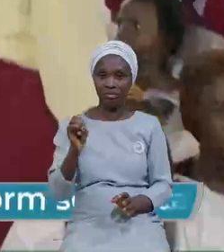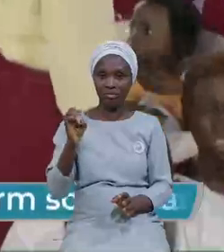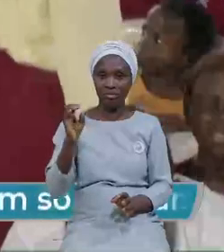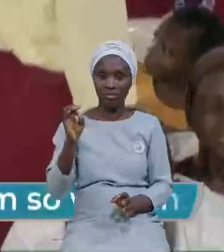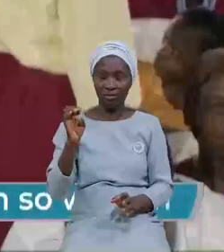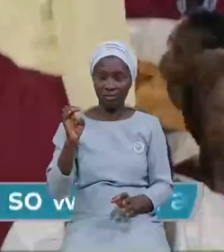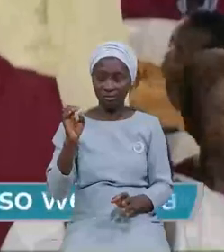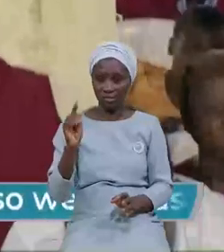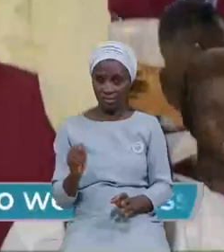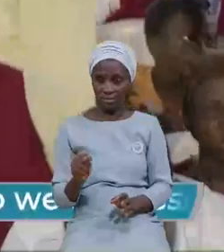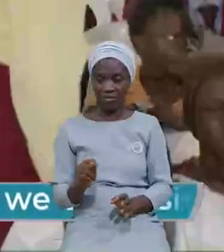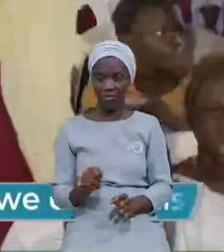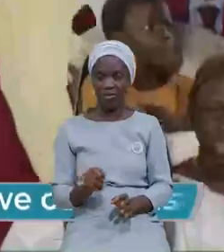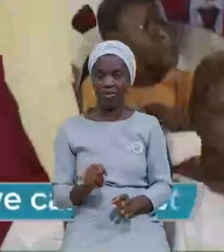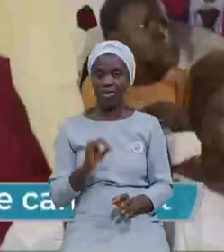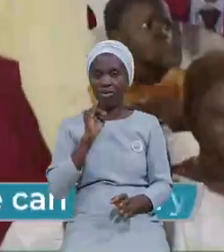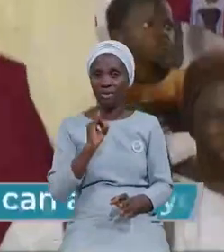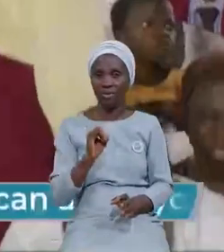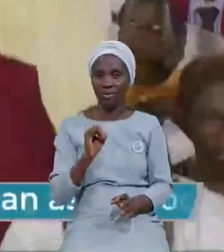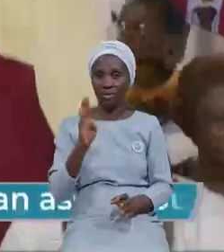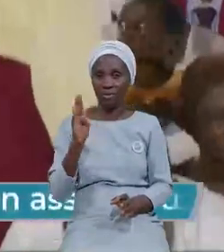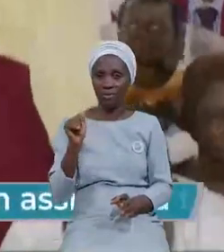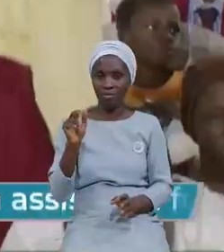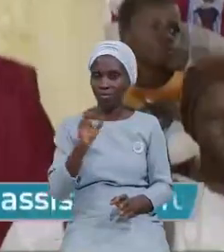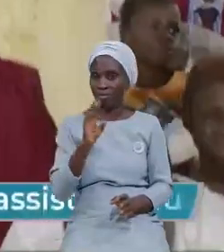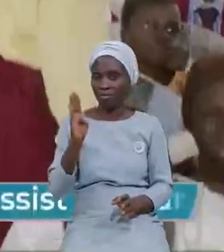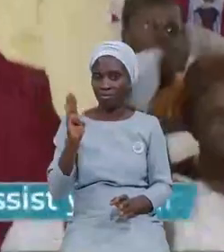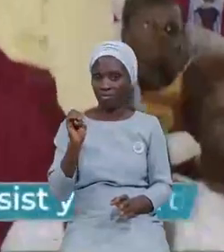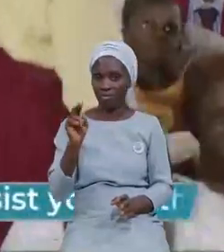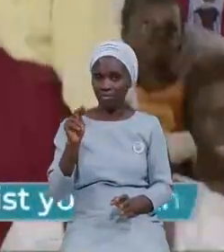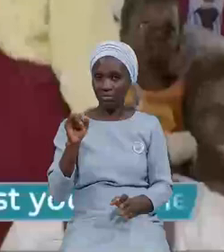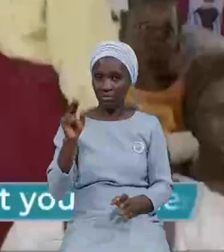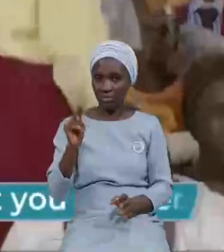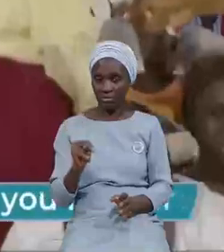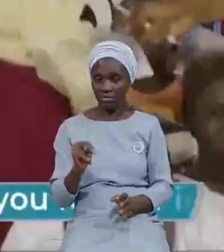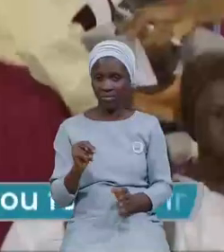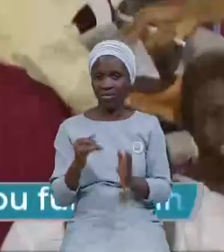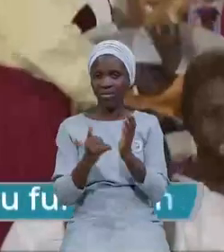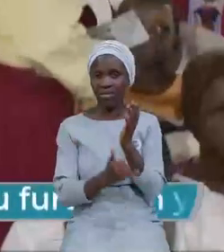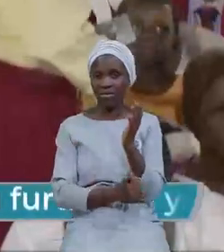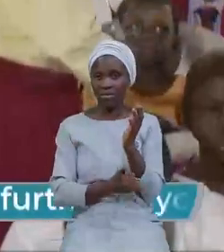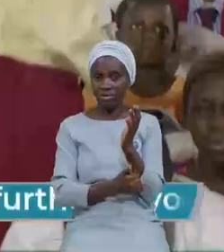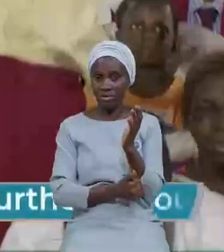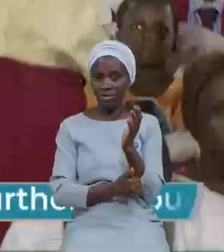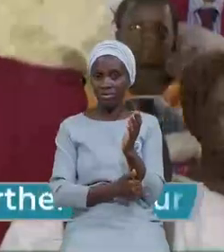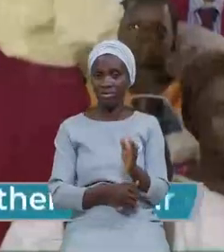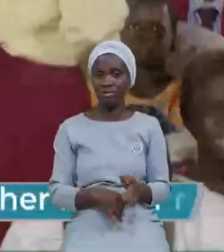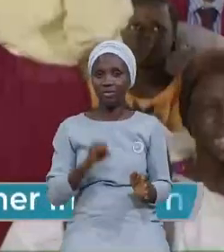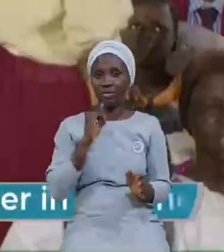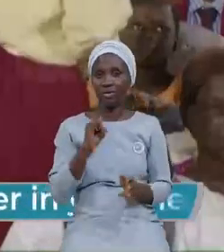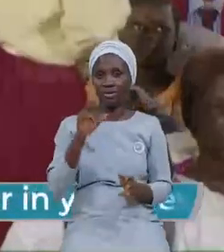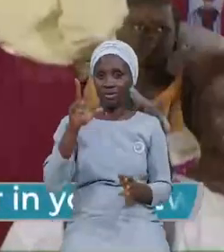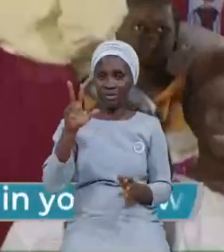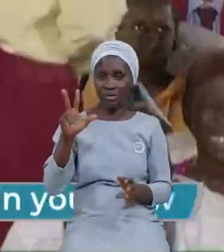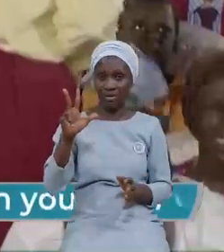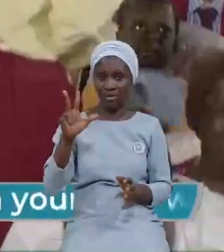seulement de par le monde le banquet Nou converti on vous donnera donc les